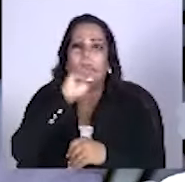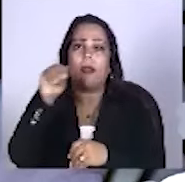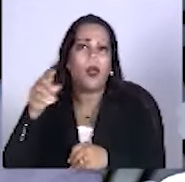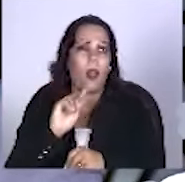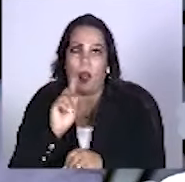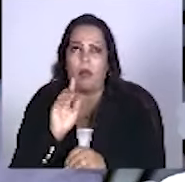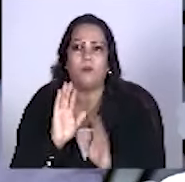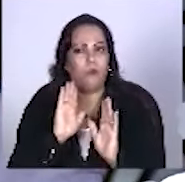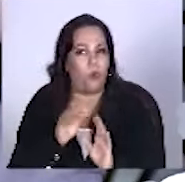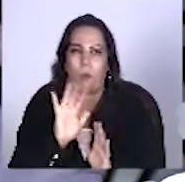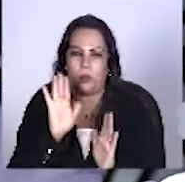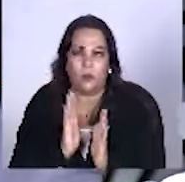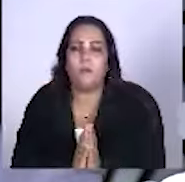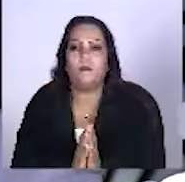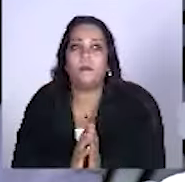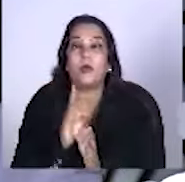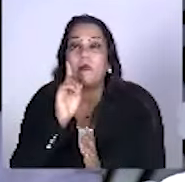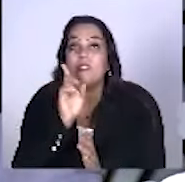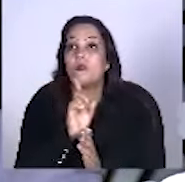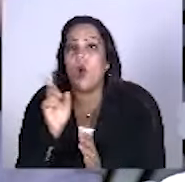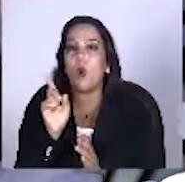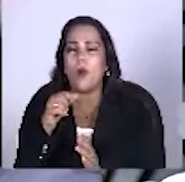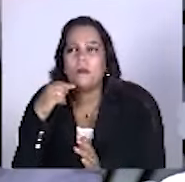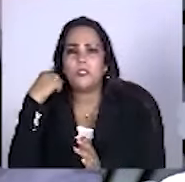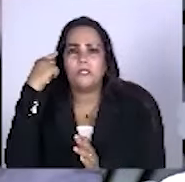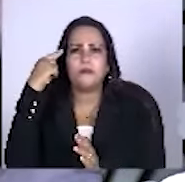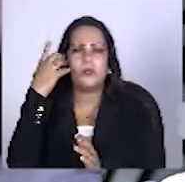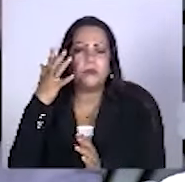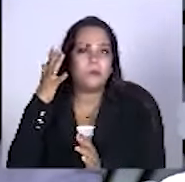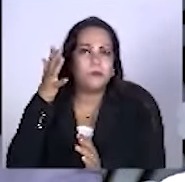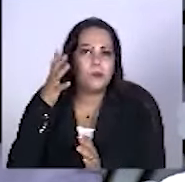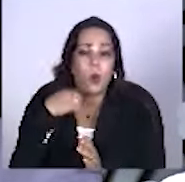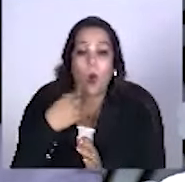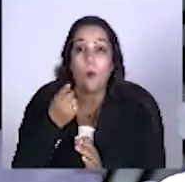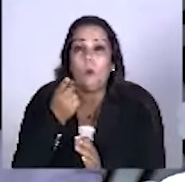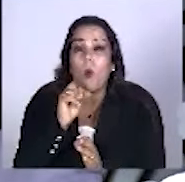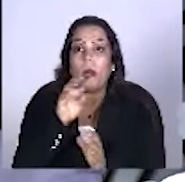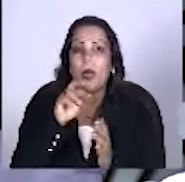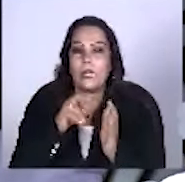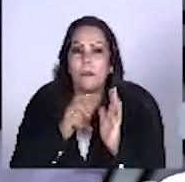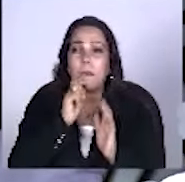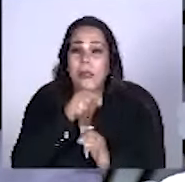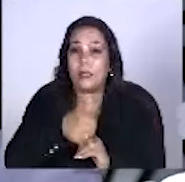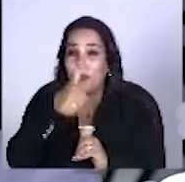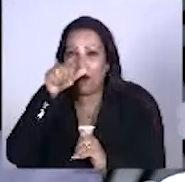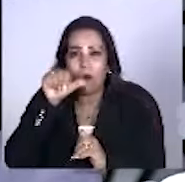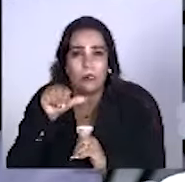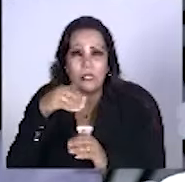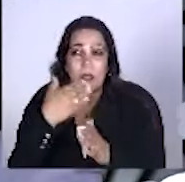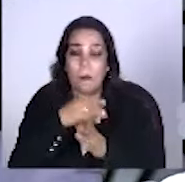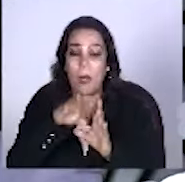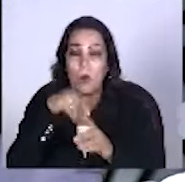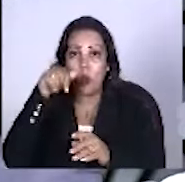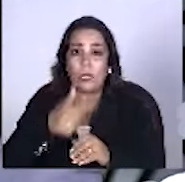وبيلعب بالناس. انما هو متشكك في المستقبل بسبب ما يحدث الان. فعشان